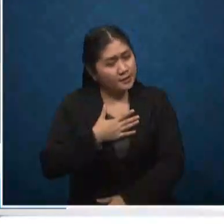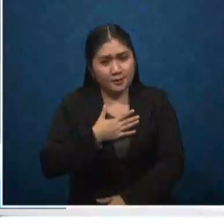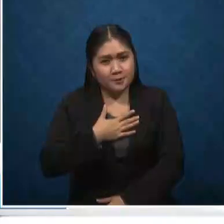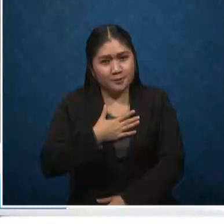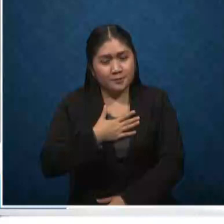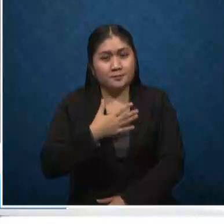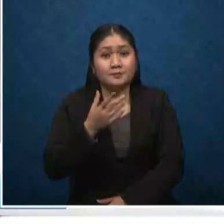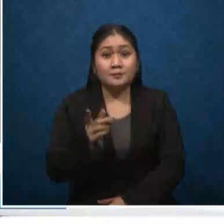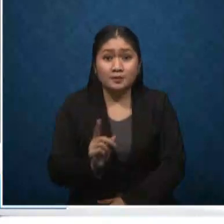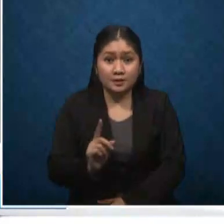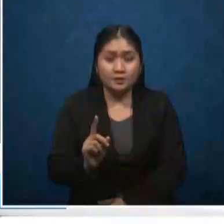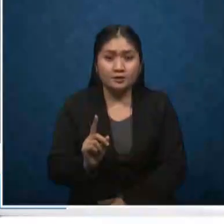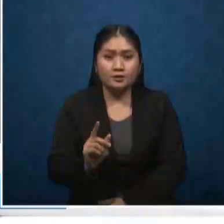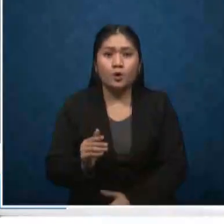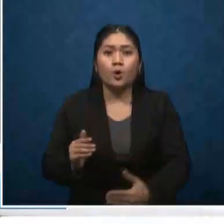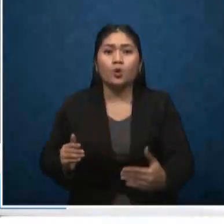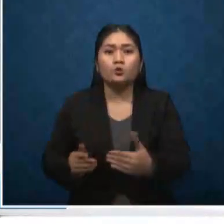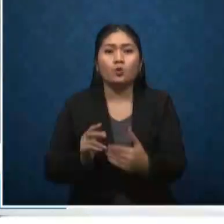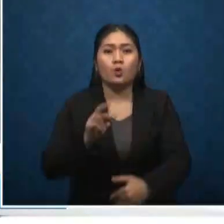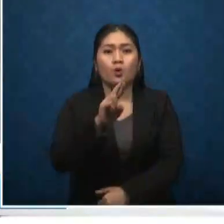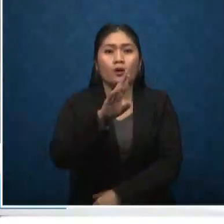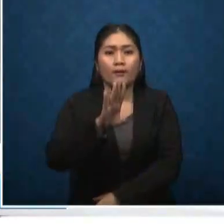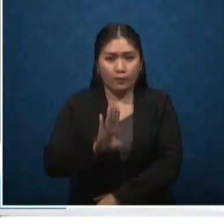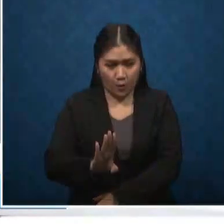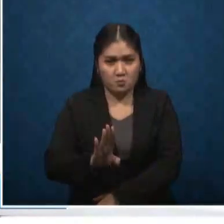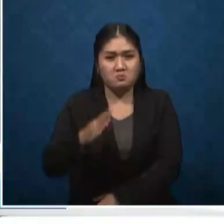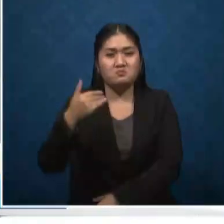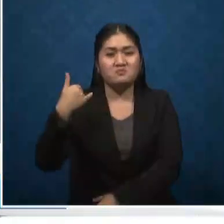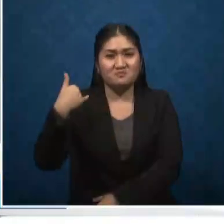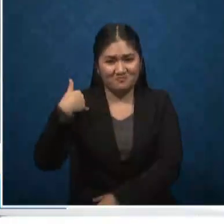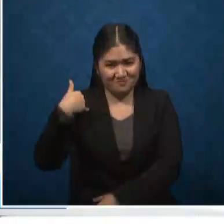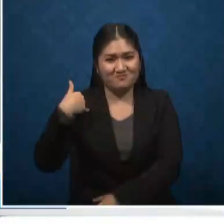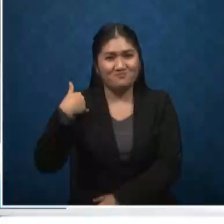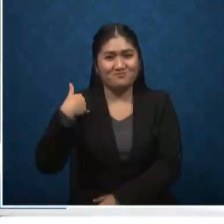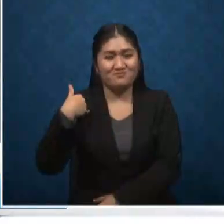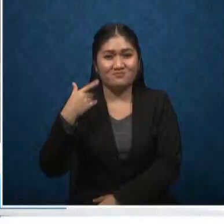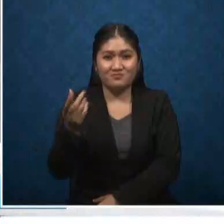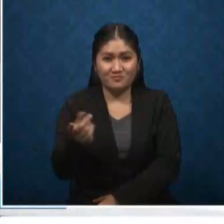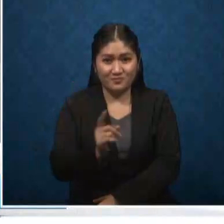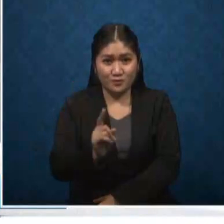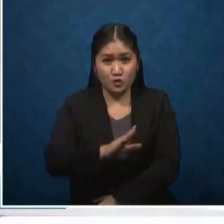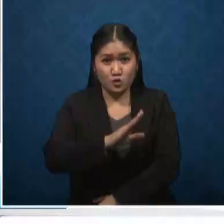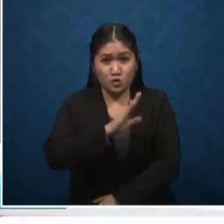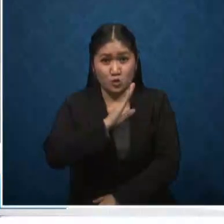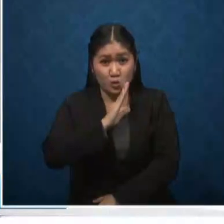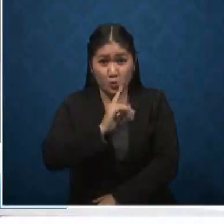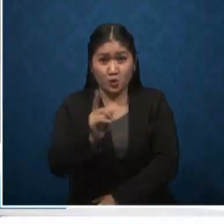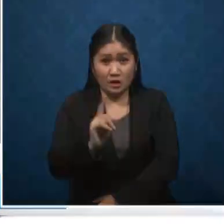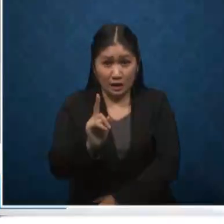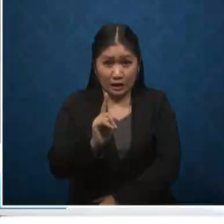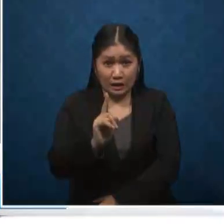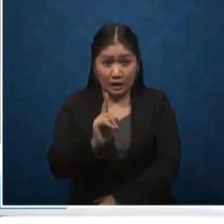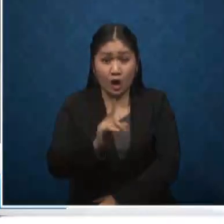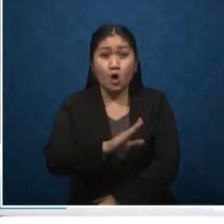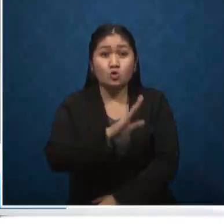แต่เป็นศัตรูที่เกิดขึ้นในระบบเข้าทำนองที่ว่าถ้าผีบ้านผีผี